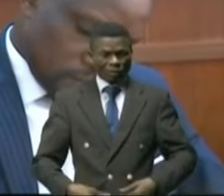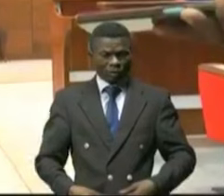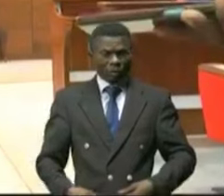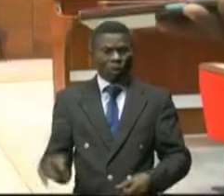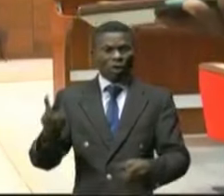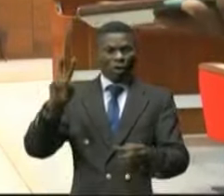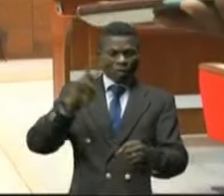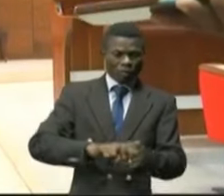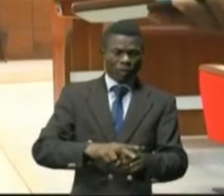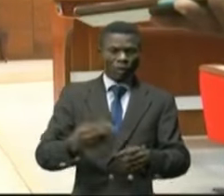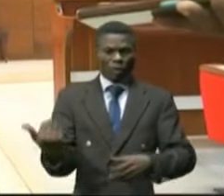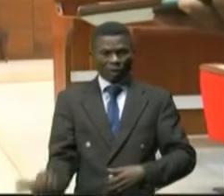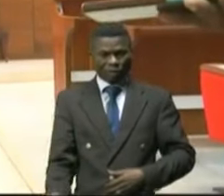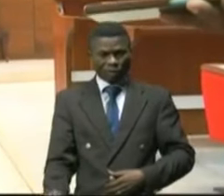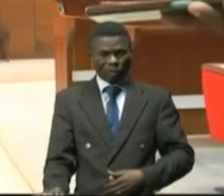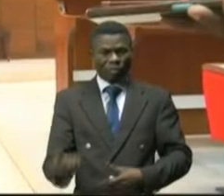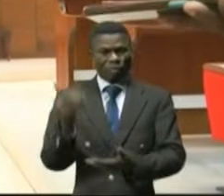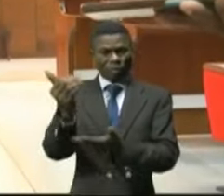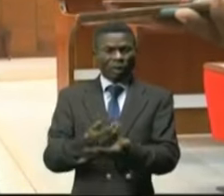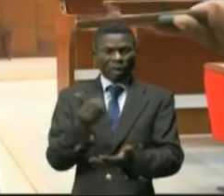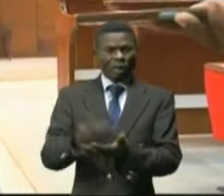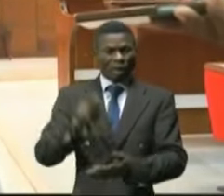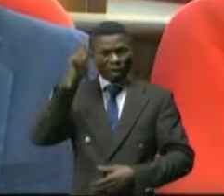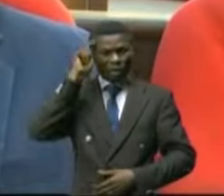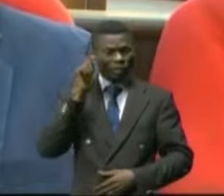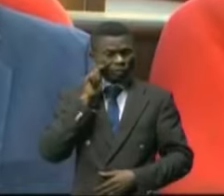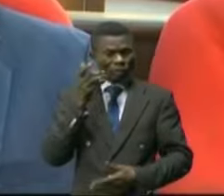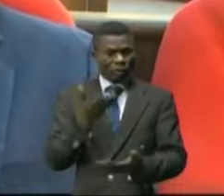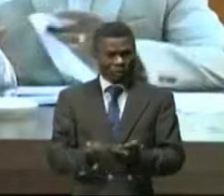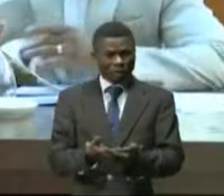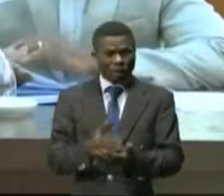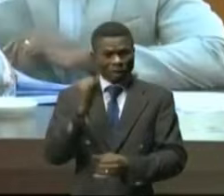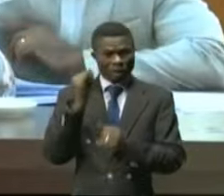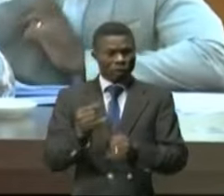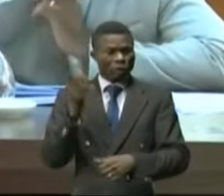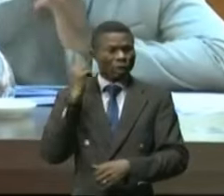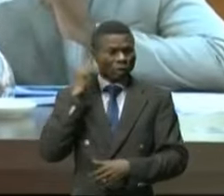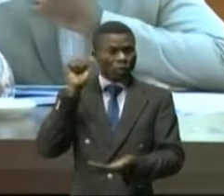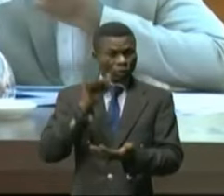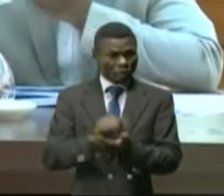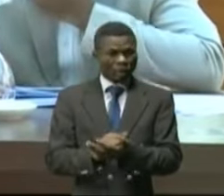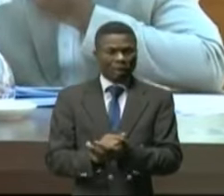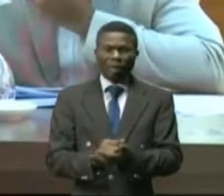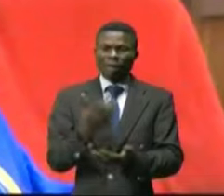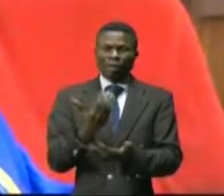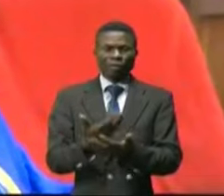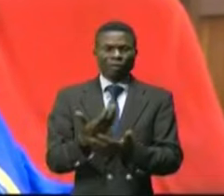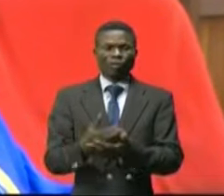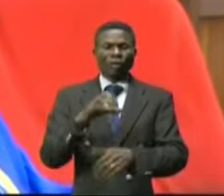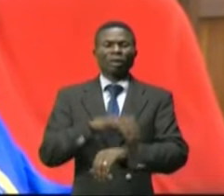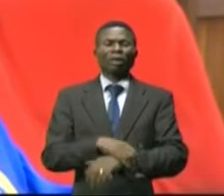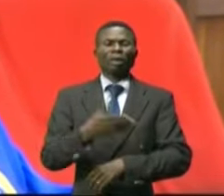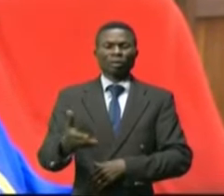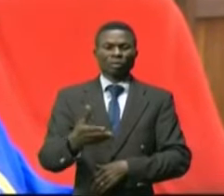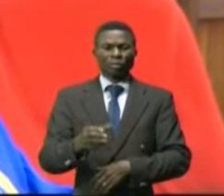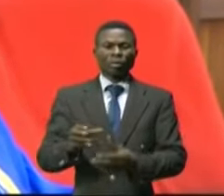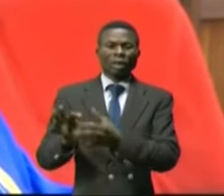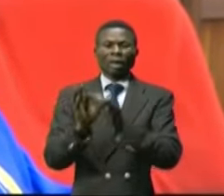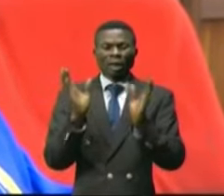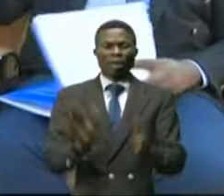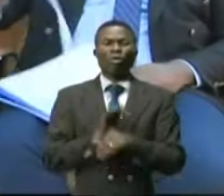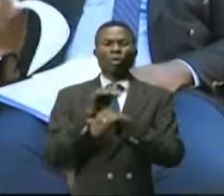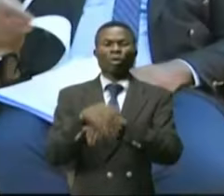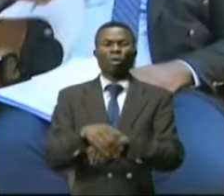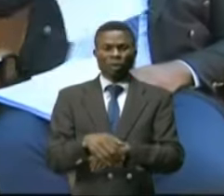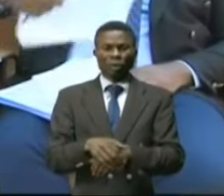sur mineur, exploitation sexuelle couplée de viol, si nous sommes informés, alors la coordination interviendra. Et quand la coordination intervient, c'est